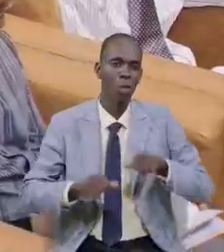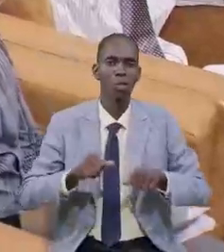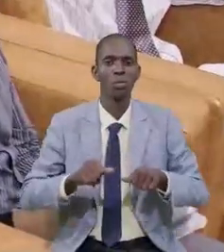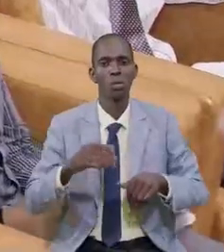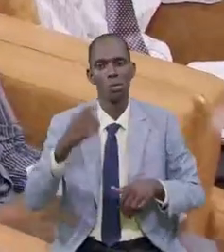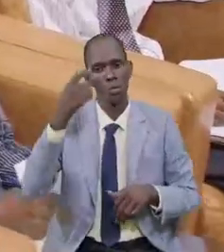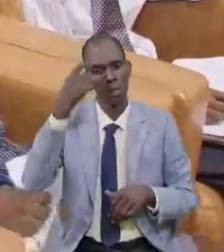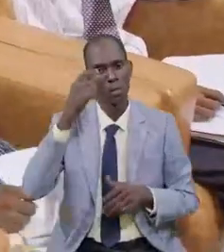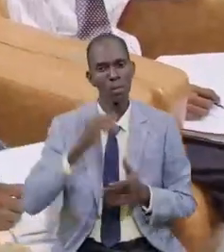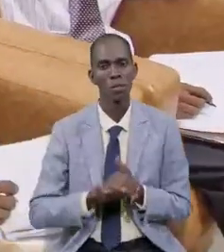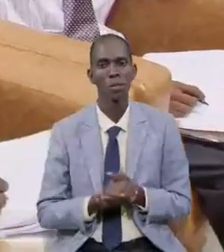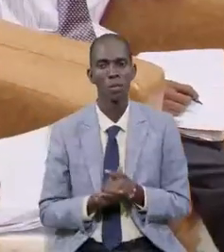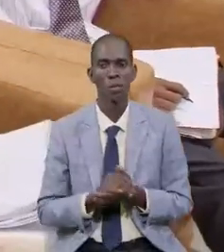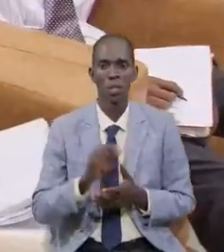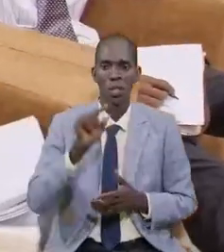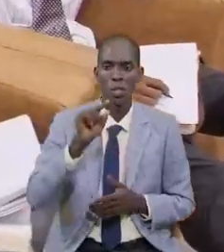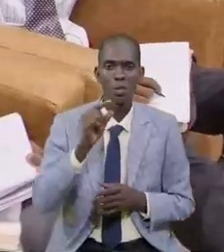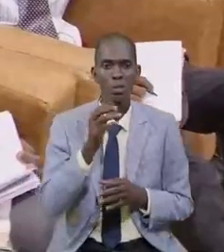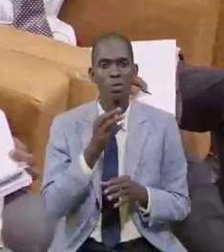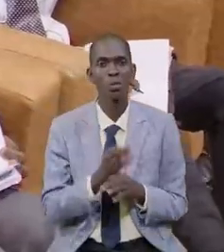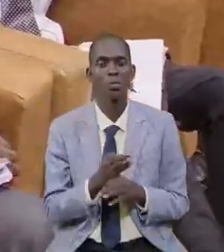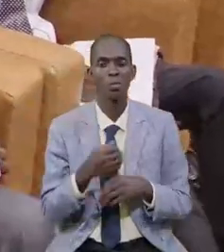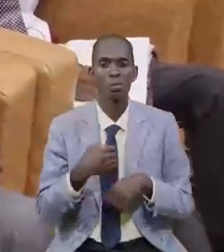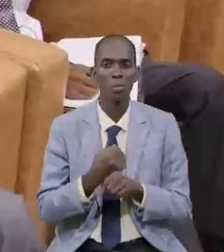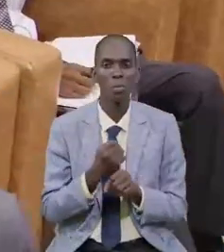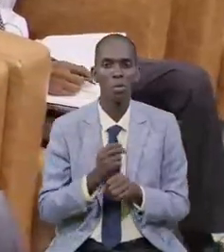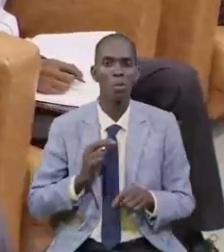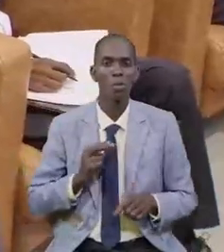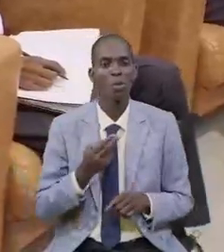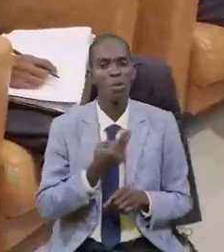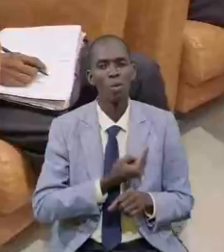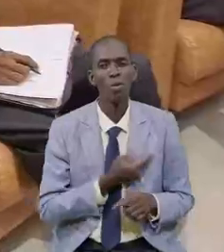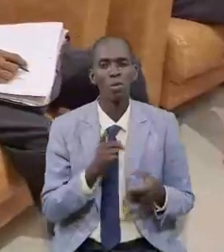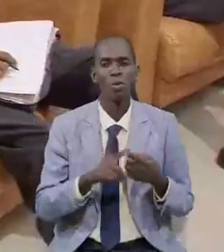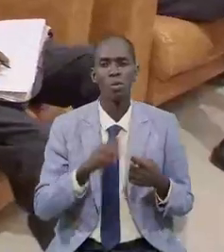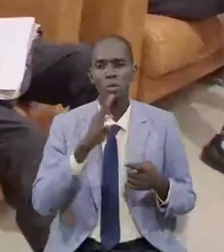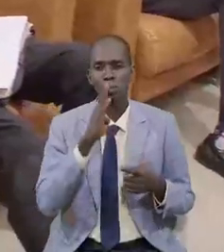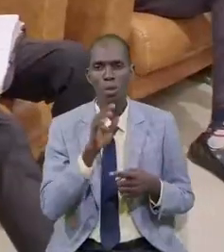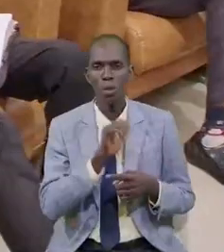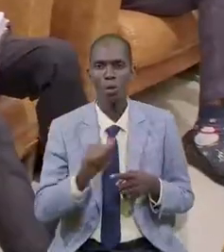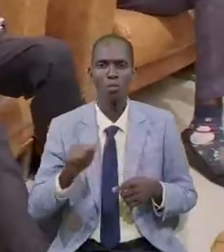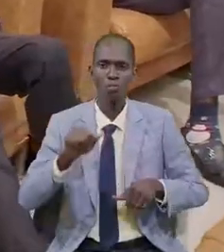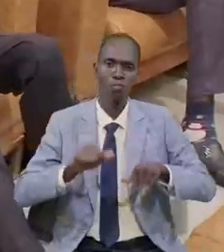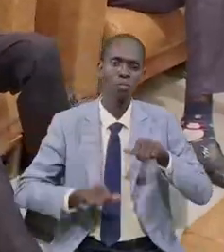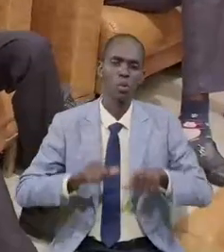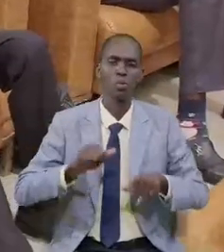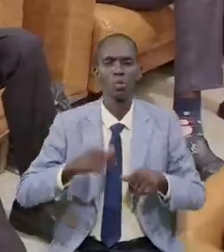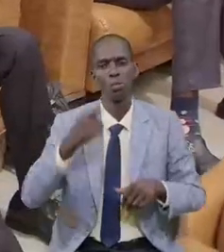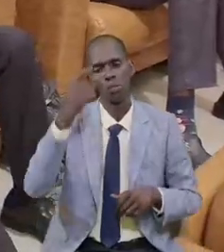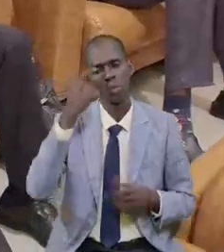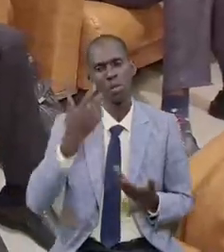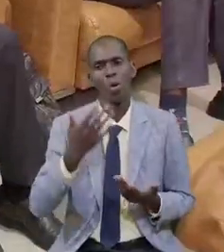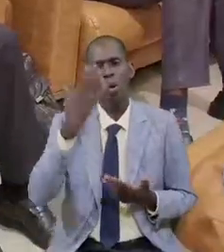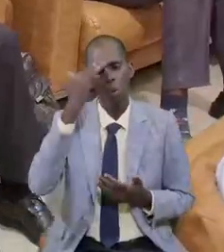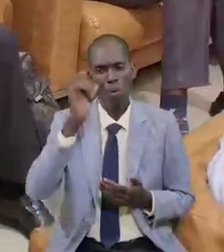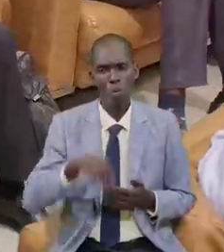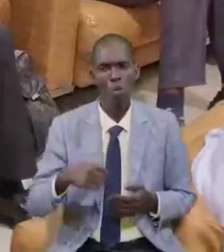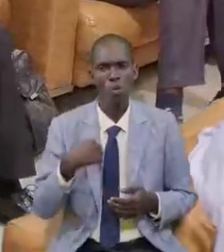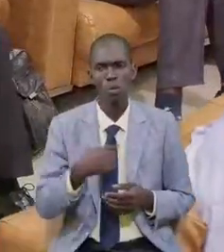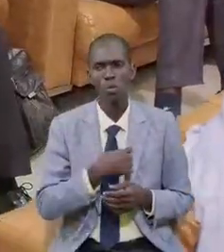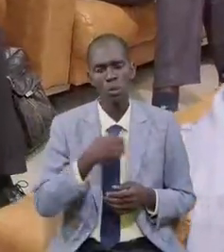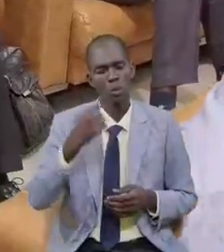inquiets. » Petite foi, une petite foi nous fait avoir